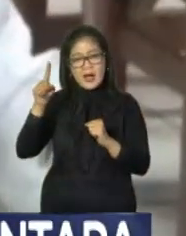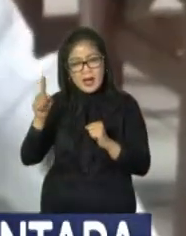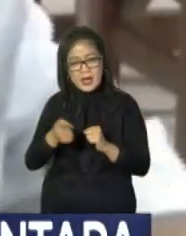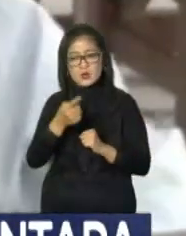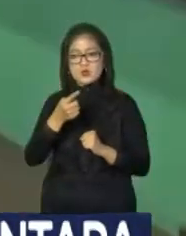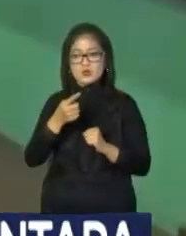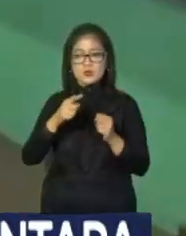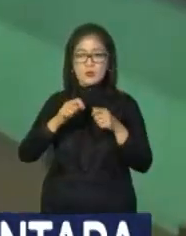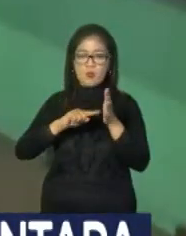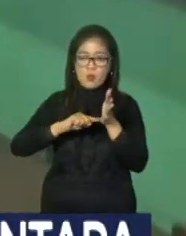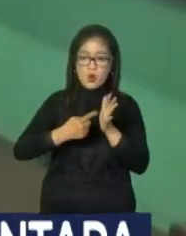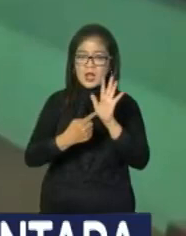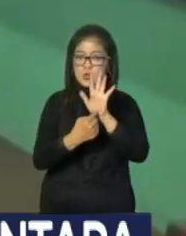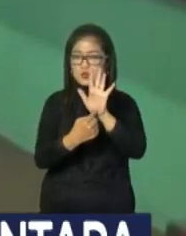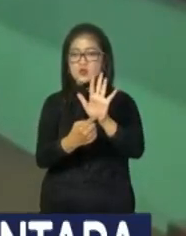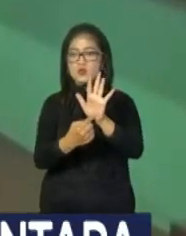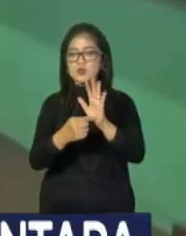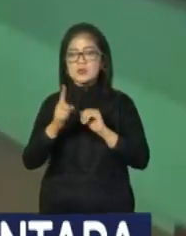atau kehilangan kesempatan belajar.